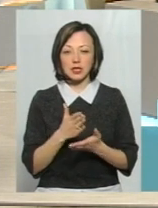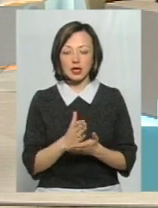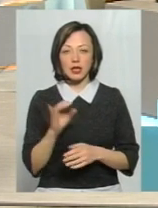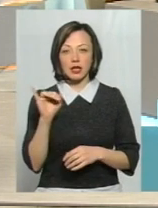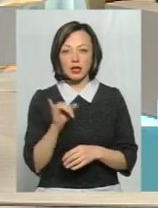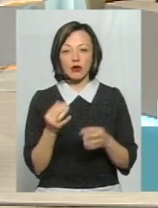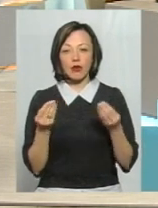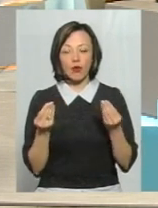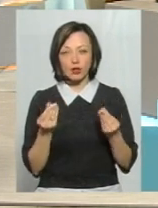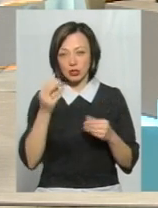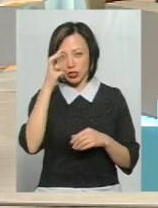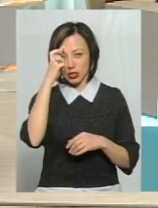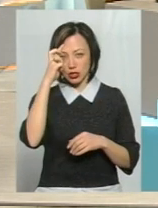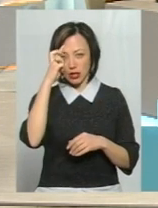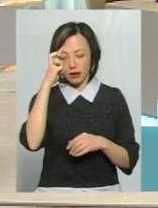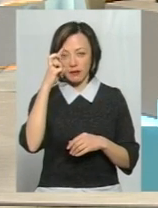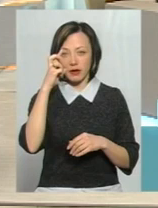безумовно, кошти, які Державного